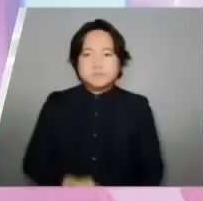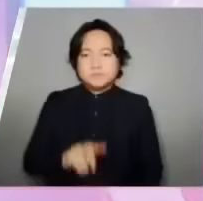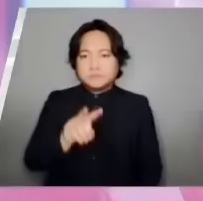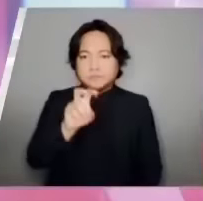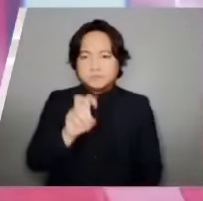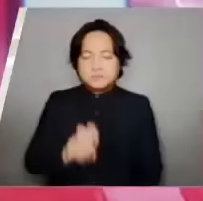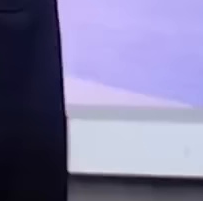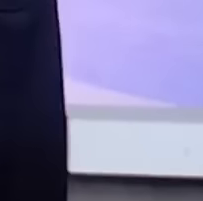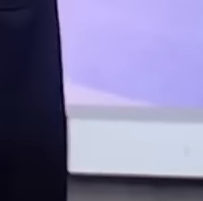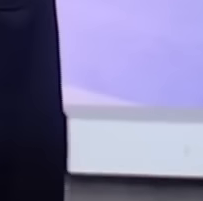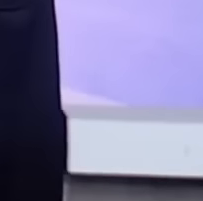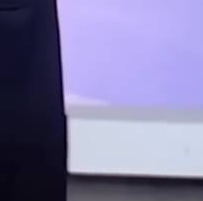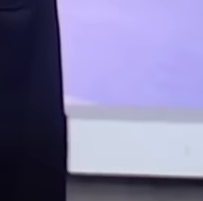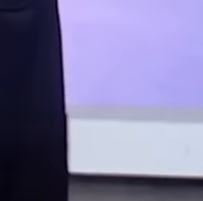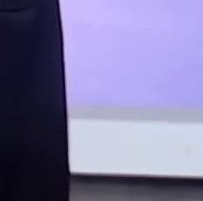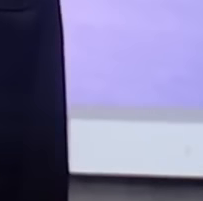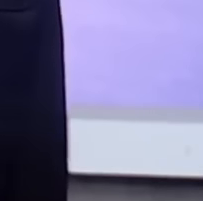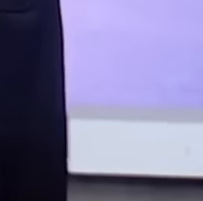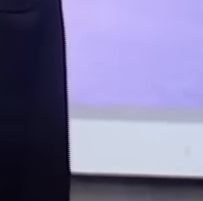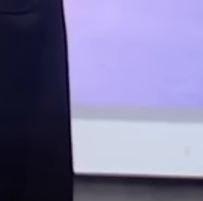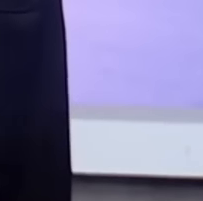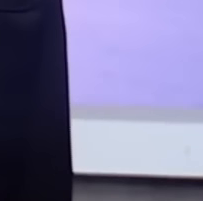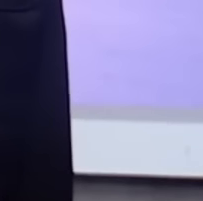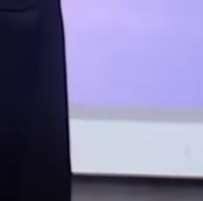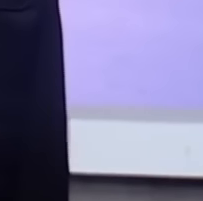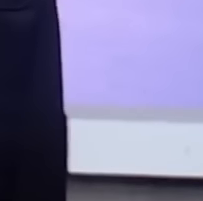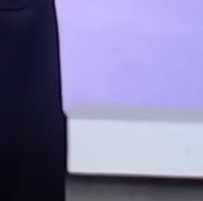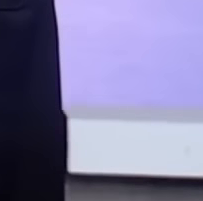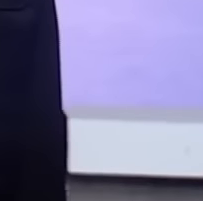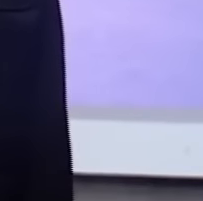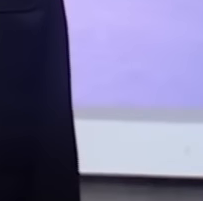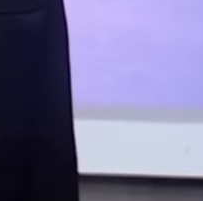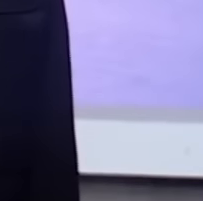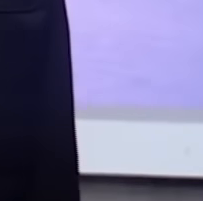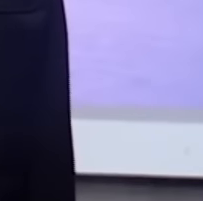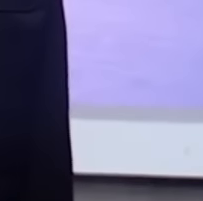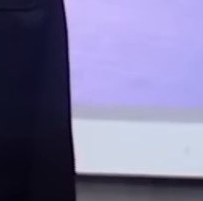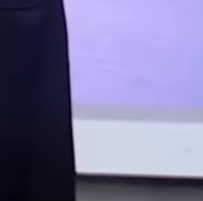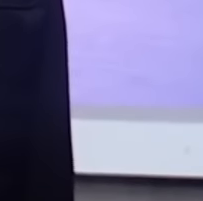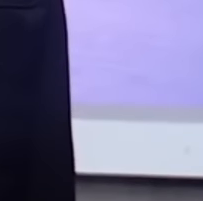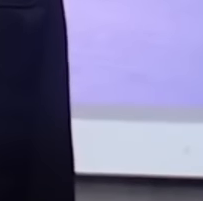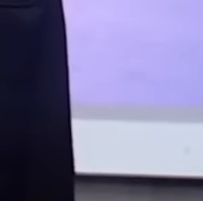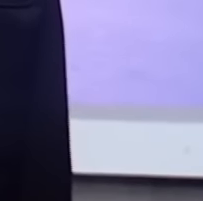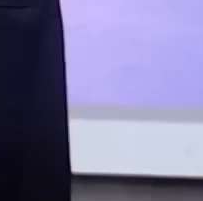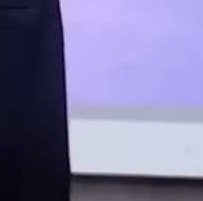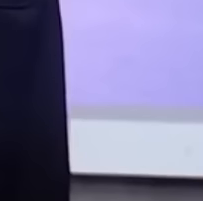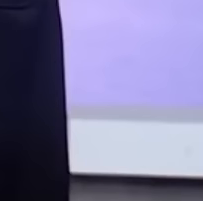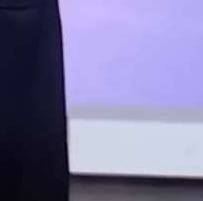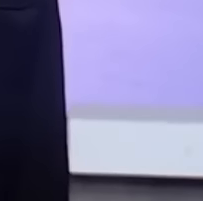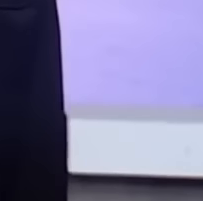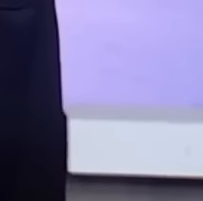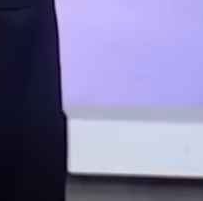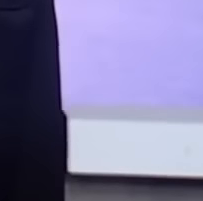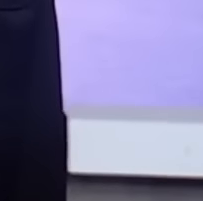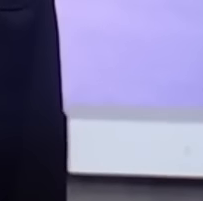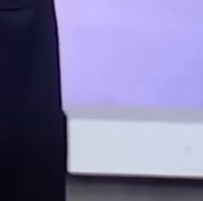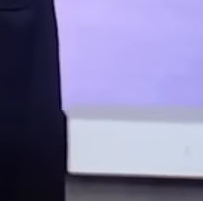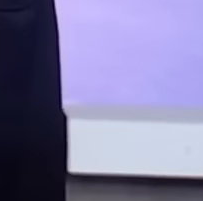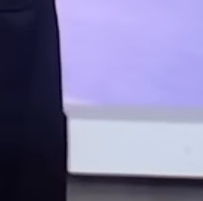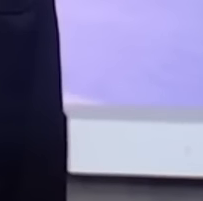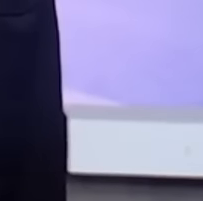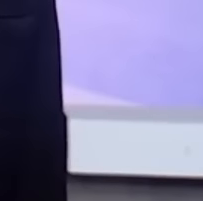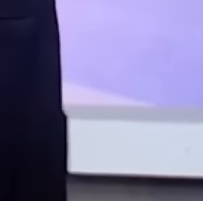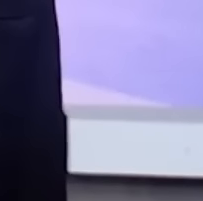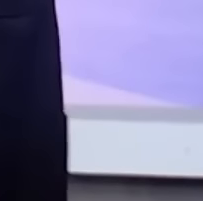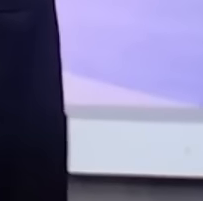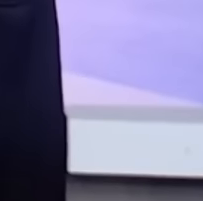saksi. Mga kapuso, sama-sama tayong maging saksi. Mag-subscribe sa GMA Integrated News sa YouTube at